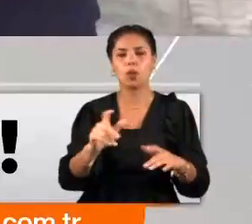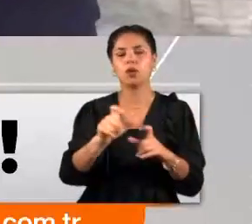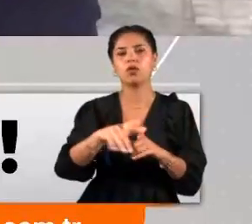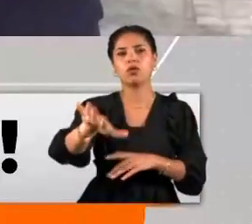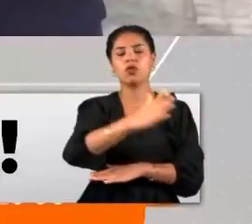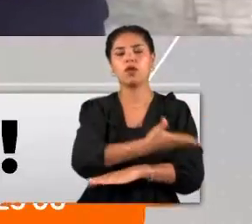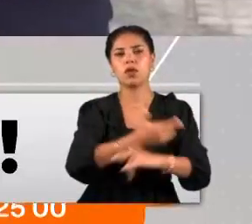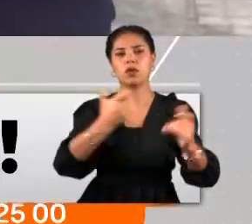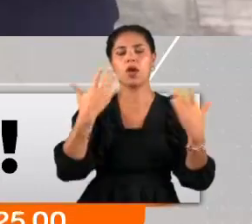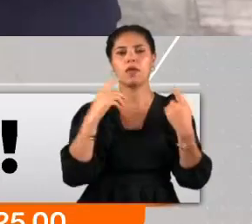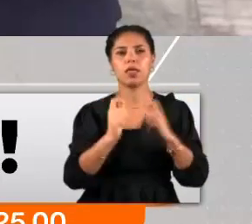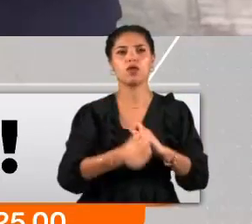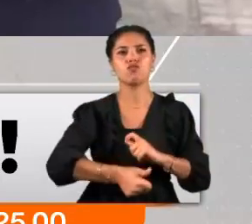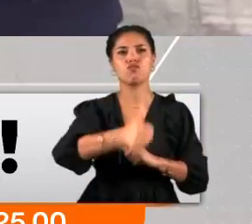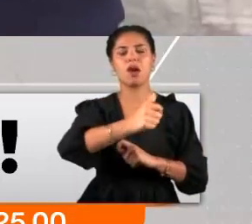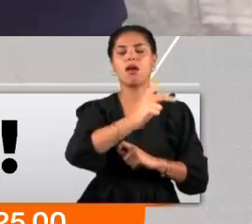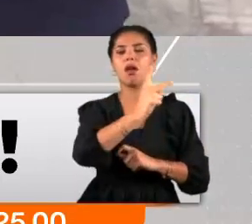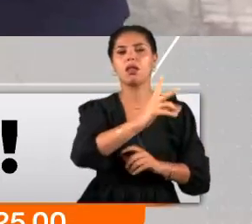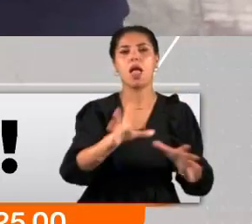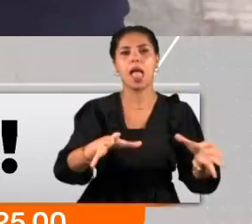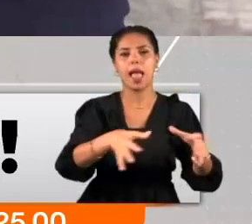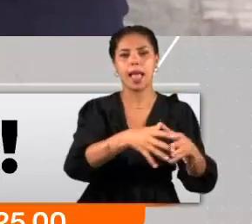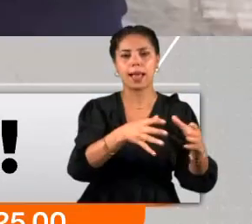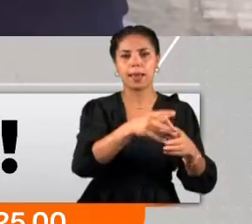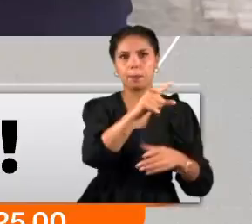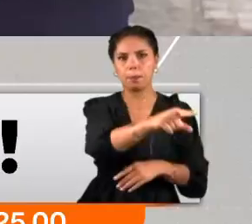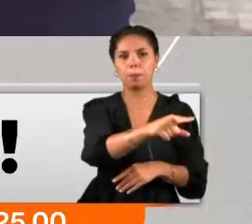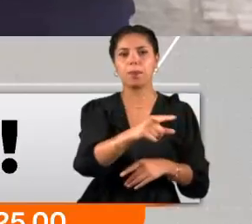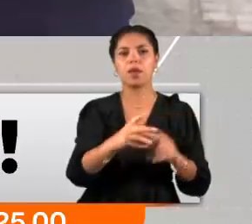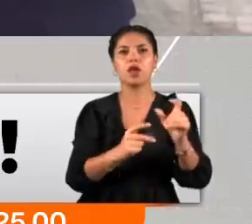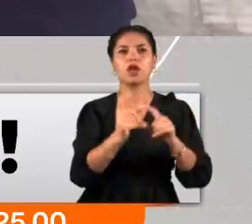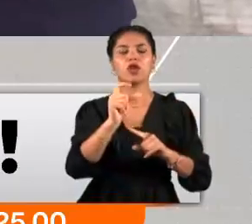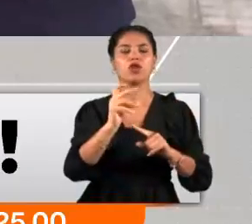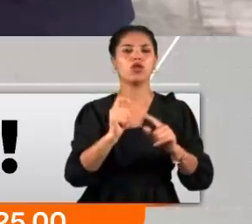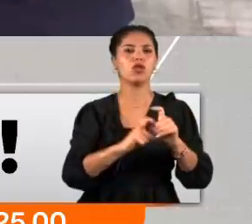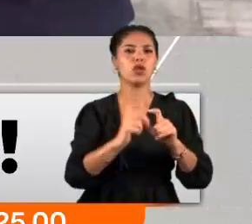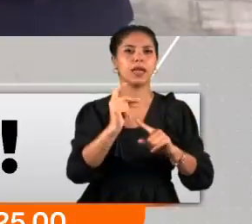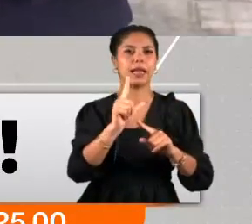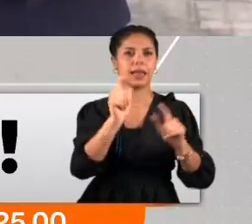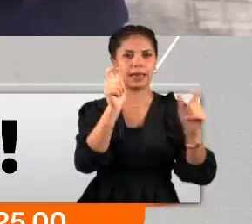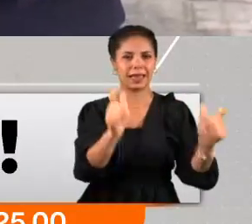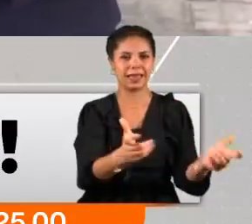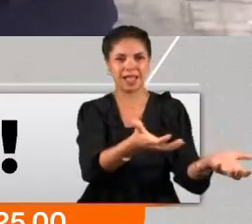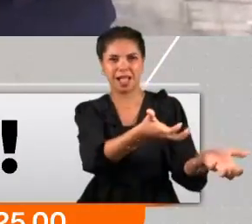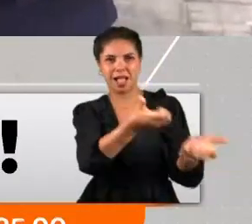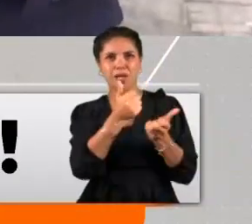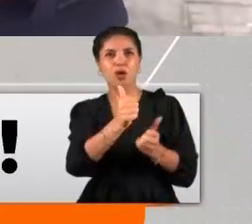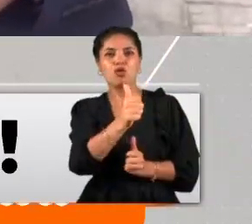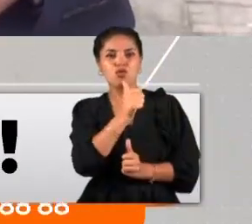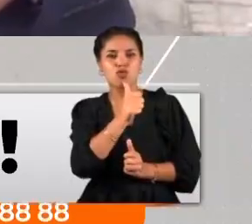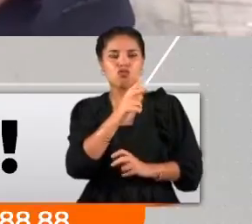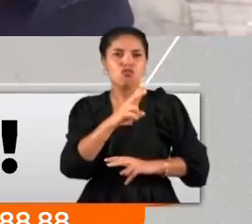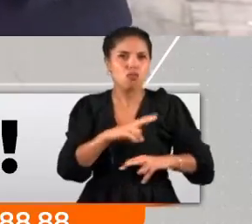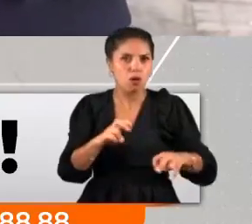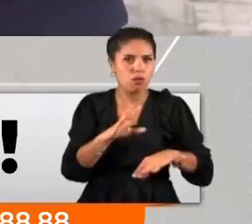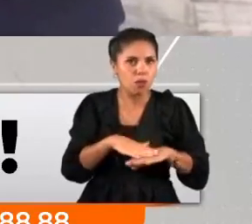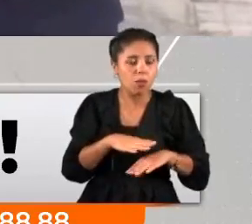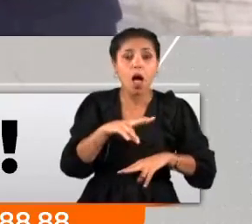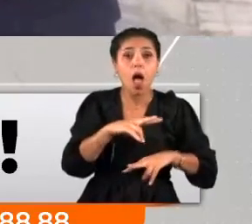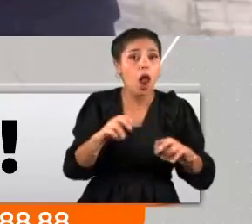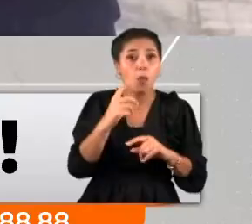İklim Değişikliği Bakanlığı ekiplerinin Çiğli ve Güneybatı arıtma tesislerinden alınan sular analiz yapıldı.